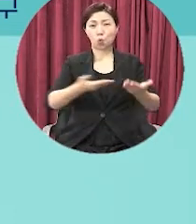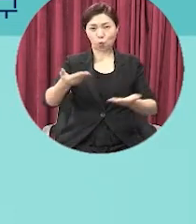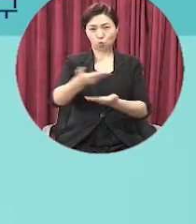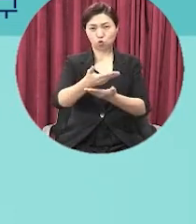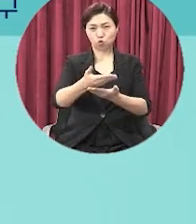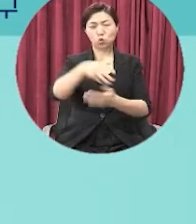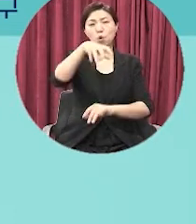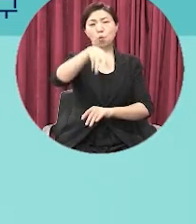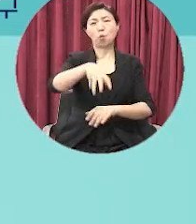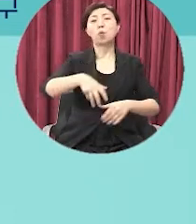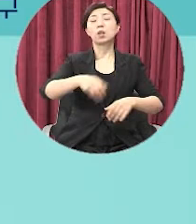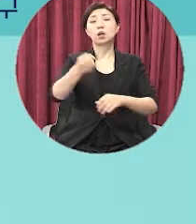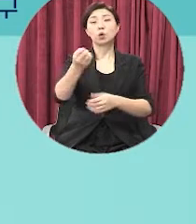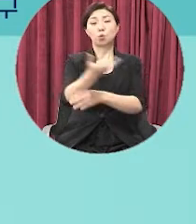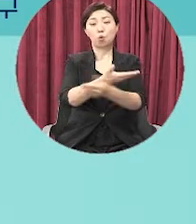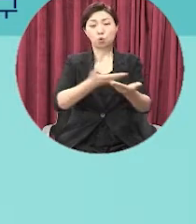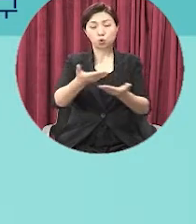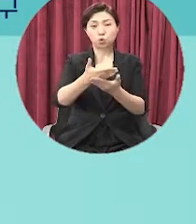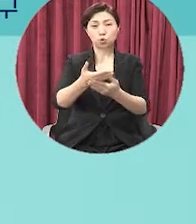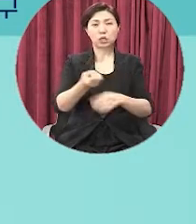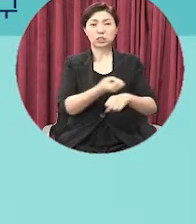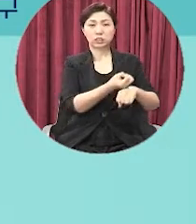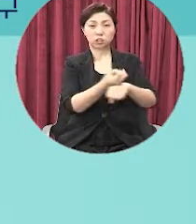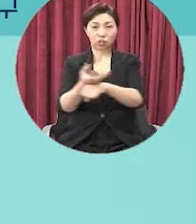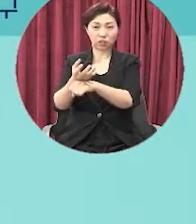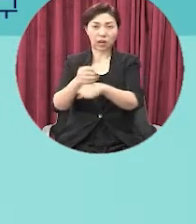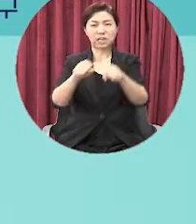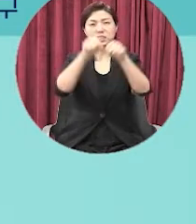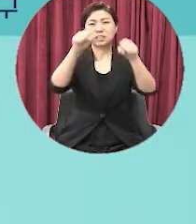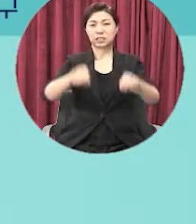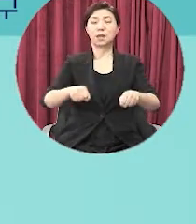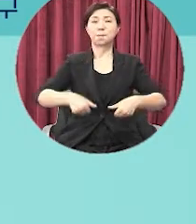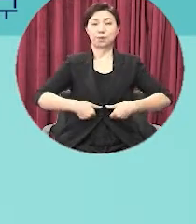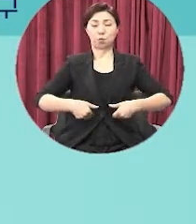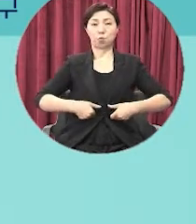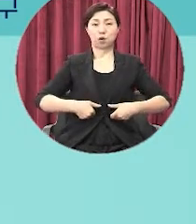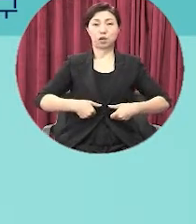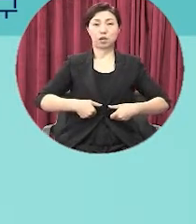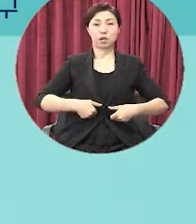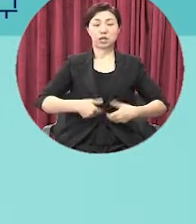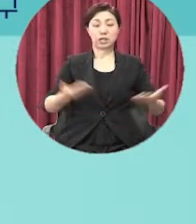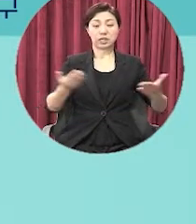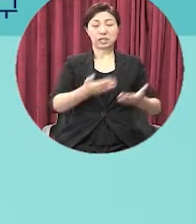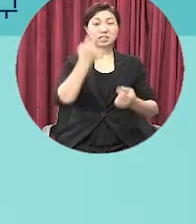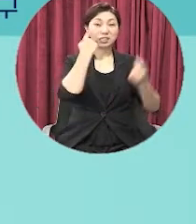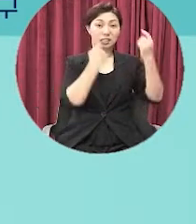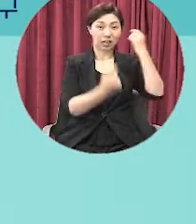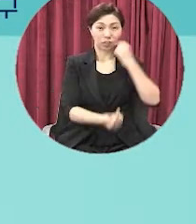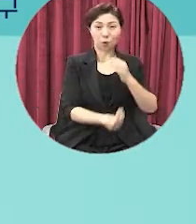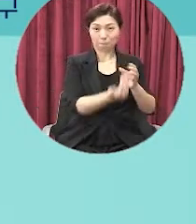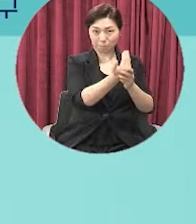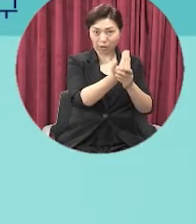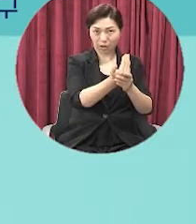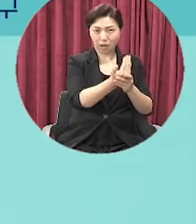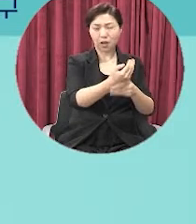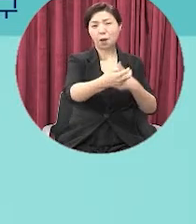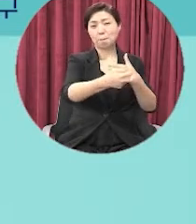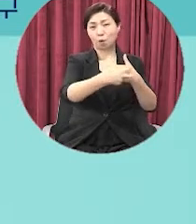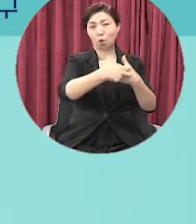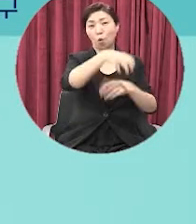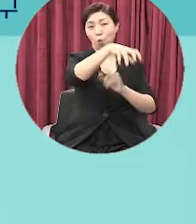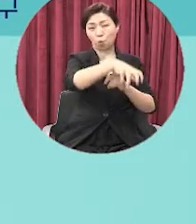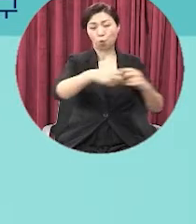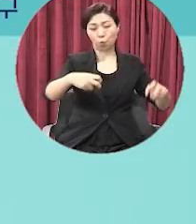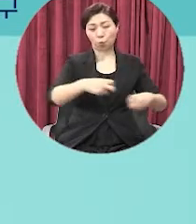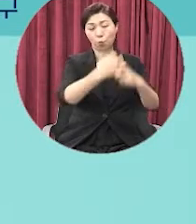본 입지 할 병은 아 이 저 산재병원 그 근로복지 볶음 나네요 그렇게 통제할 법원 해서 관련된